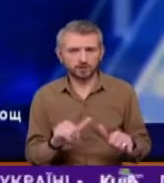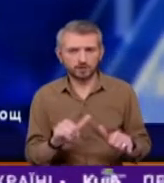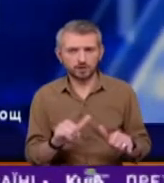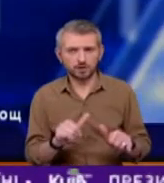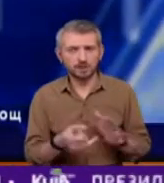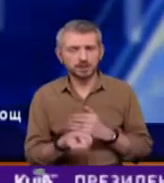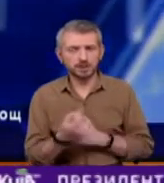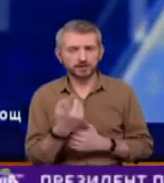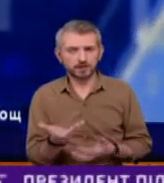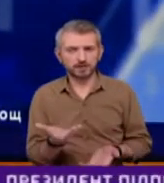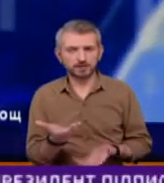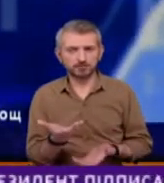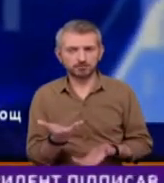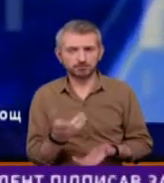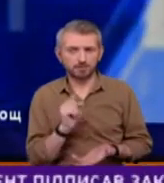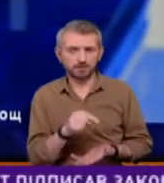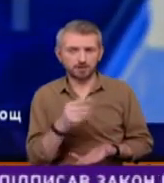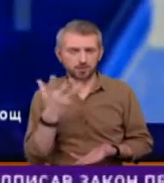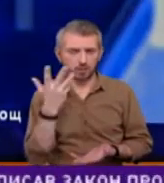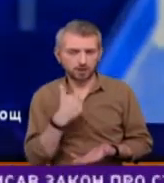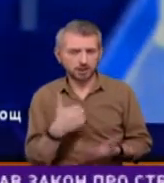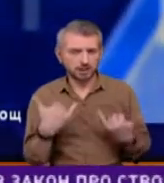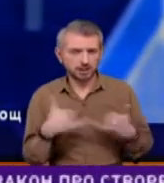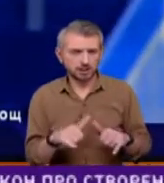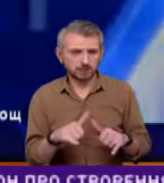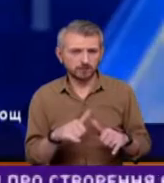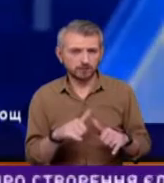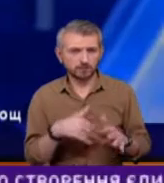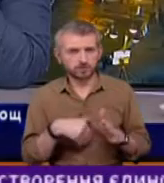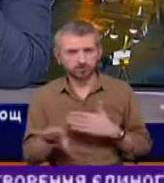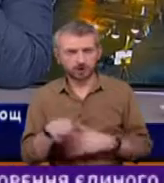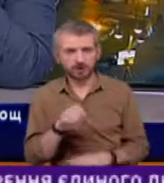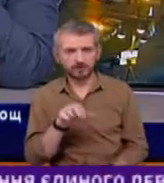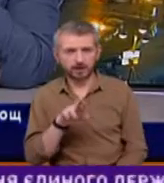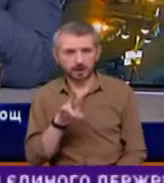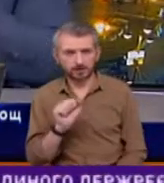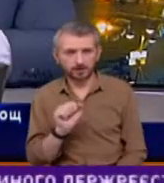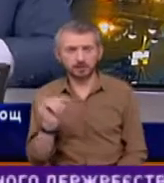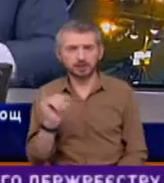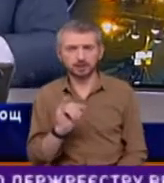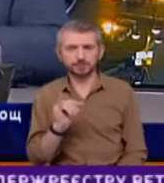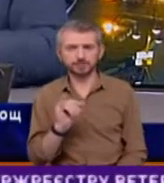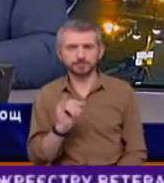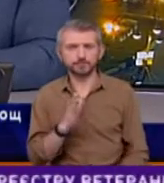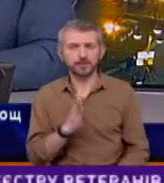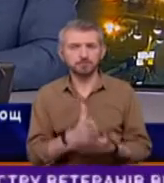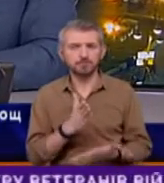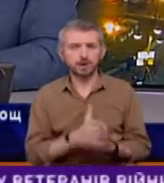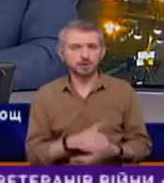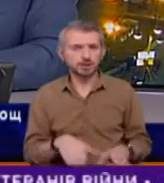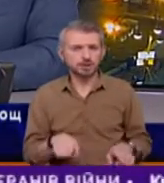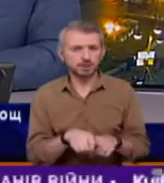дивно з'явилася там, коли дивно пішла Таяна. От, і маючи